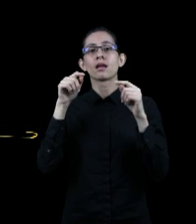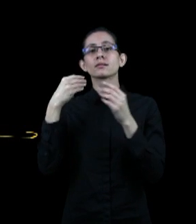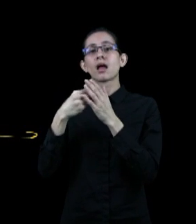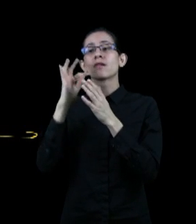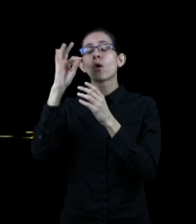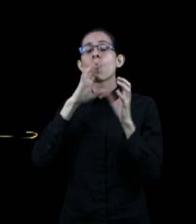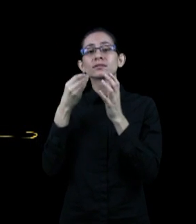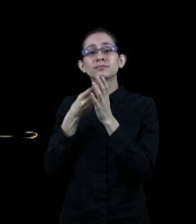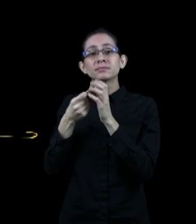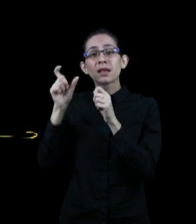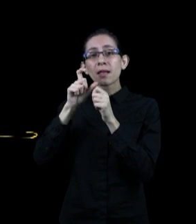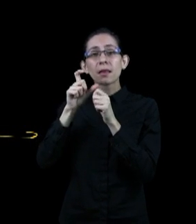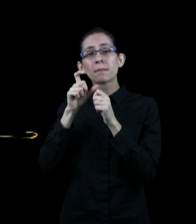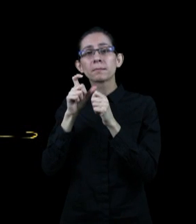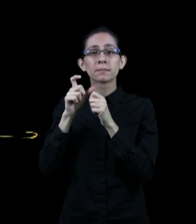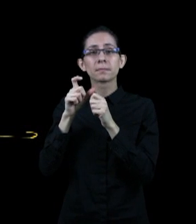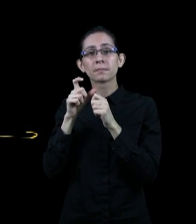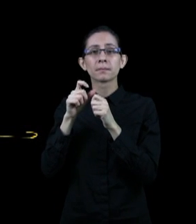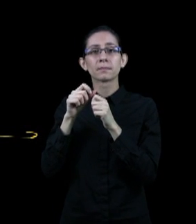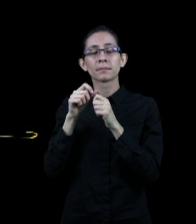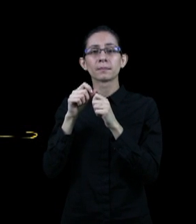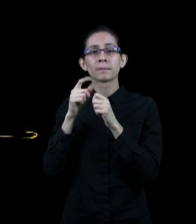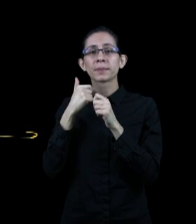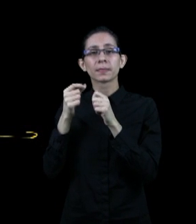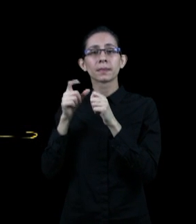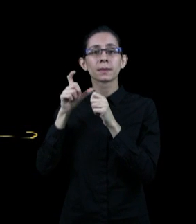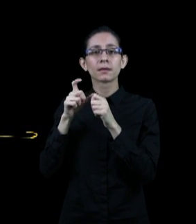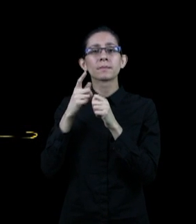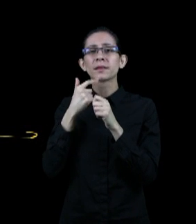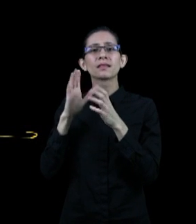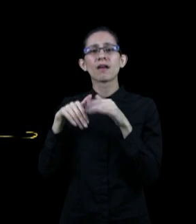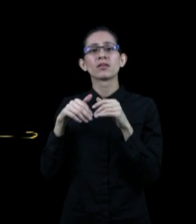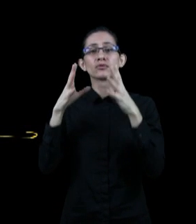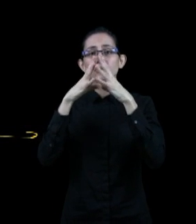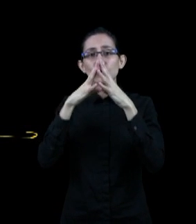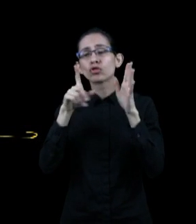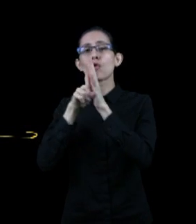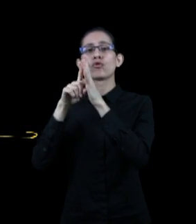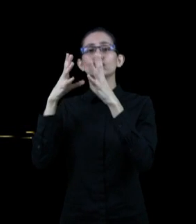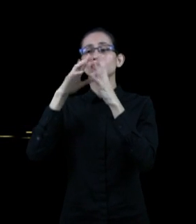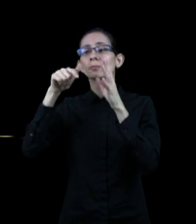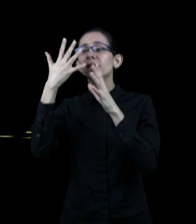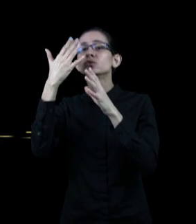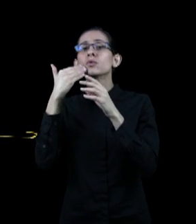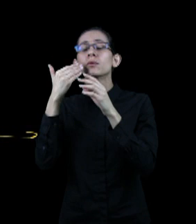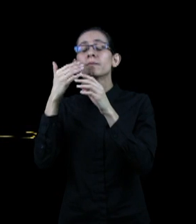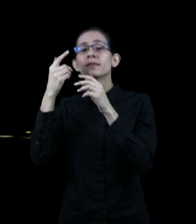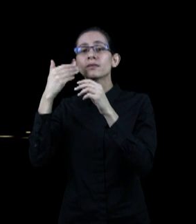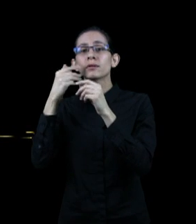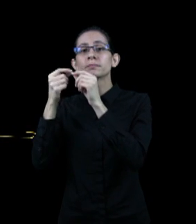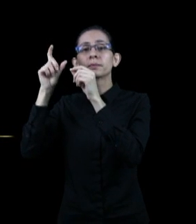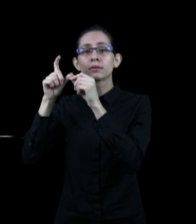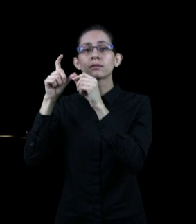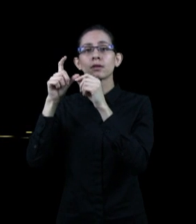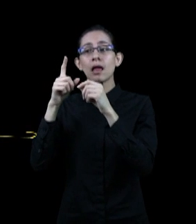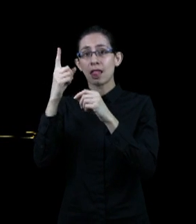Jeśli cena kukurydzy choć minimalnie wzrośnie... Jeśli cena kukurydzy wzrośnie nawet tylko do... 10 dolarów